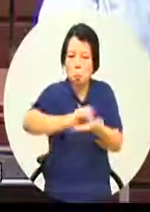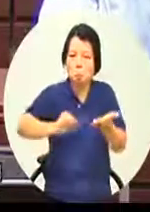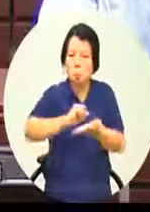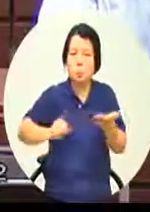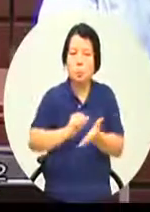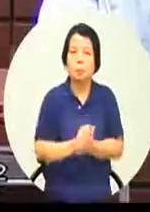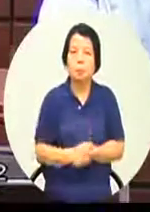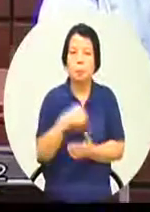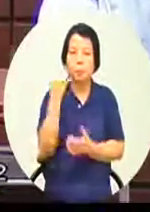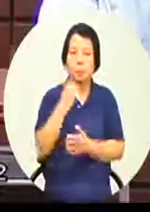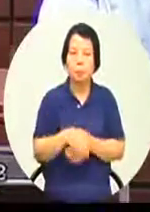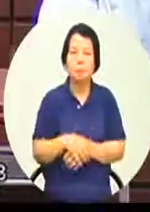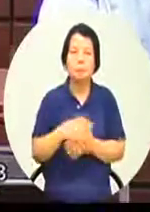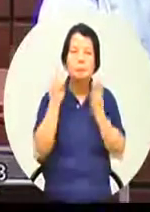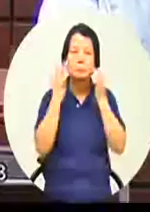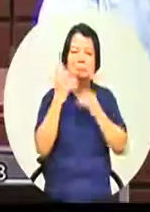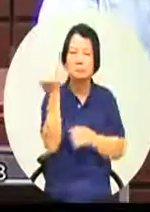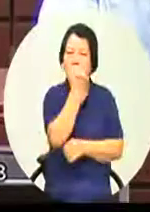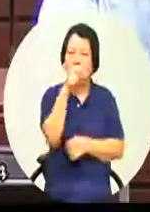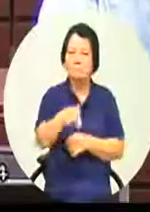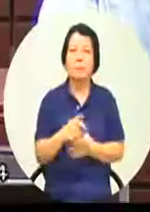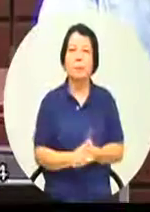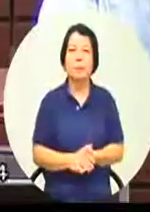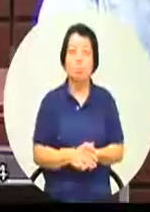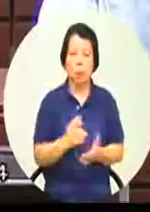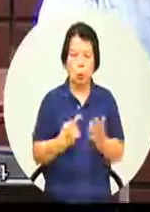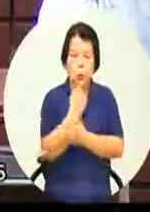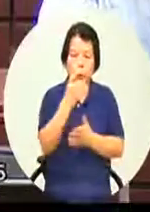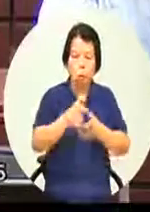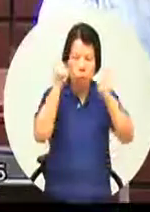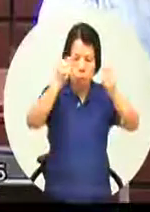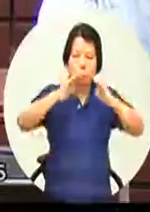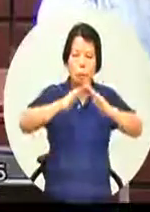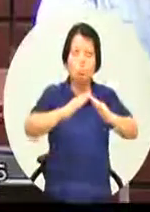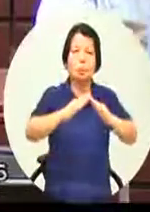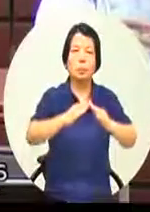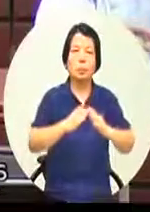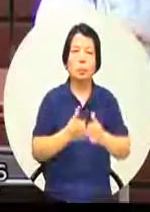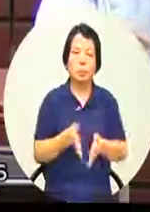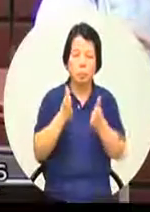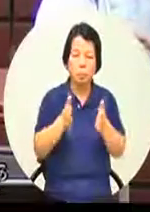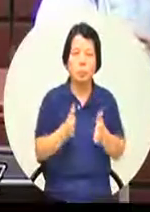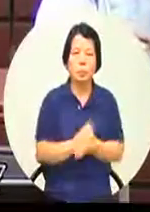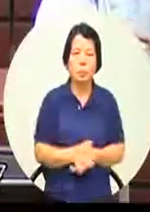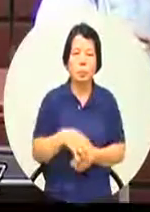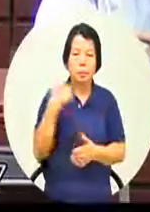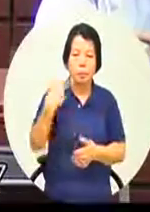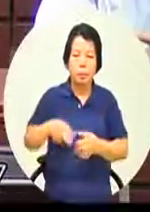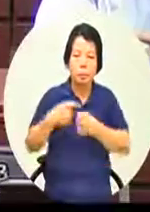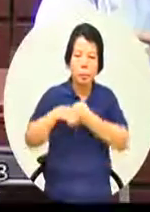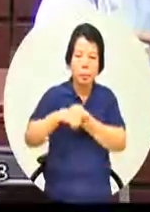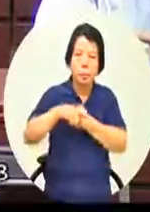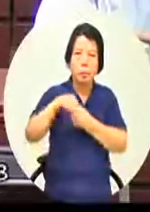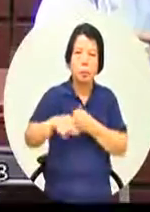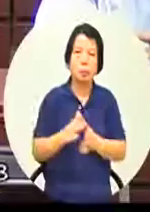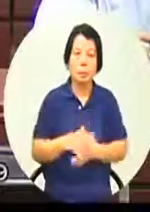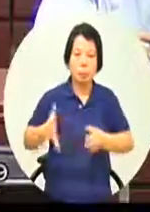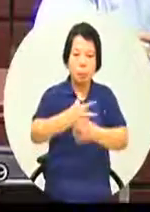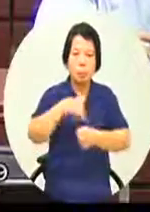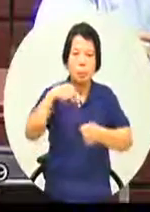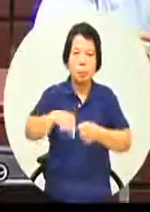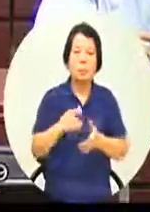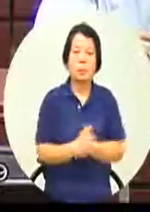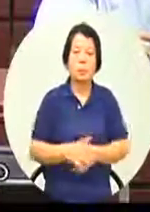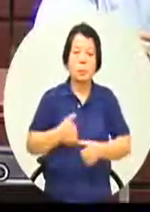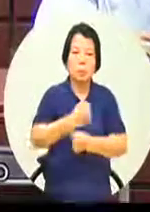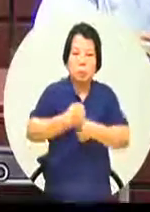陈员所做的这个部分啊，如果是单独由高雄市来做的话哈，我们需要再研究，因为它属于全国性的一个结